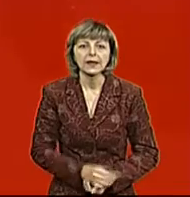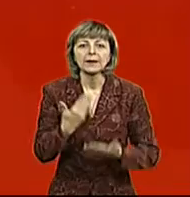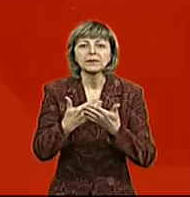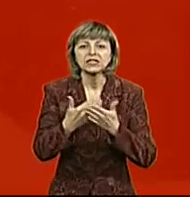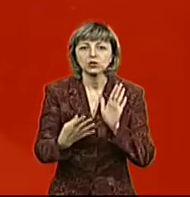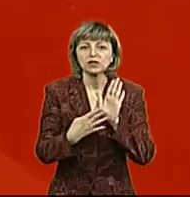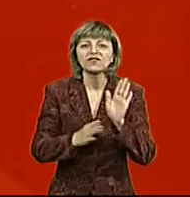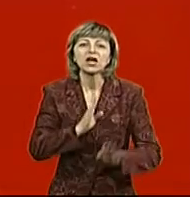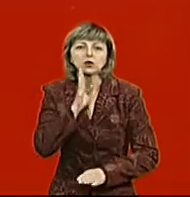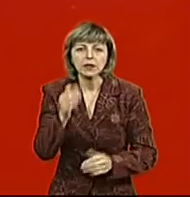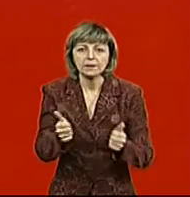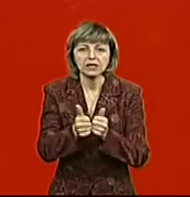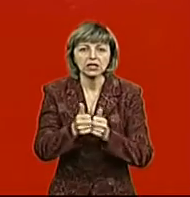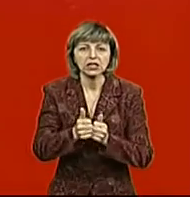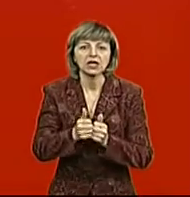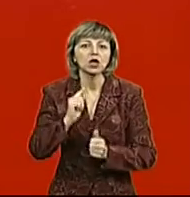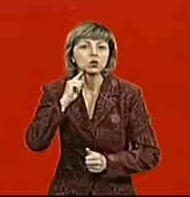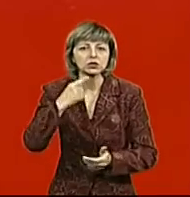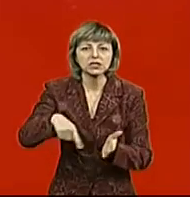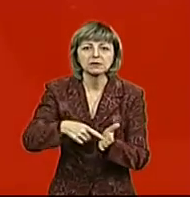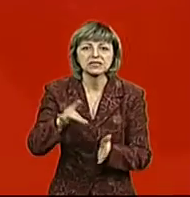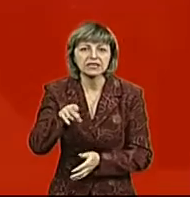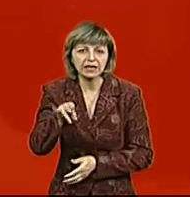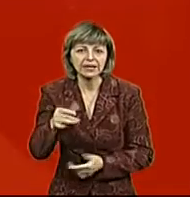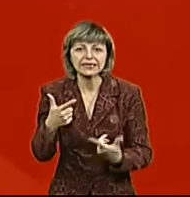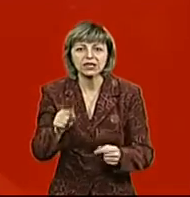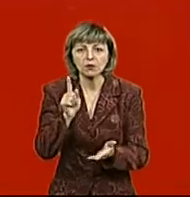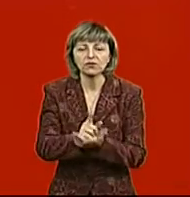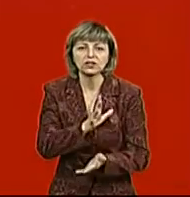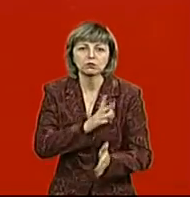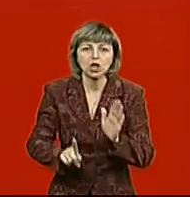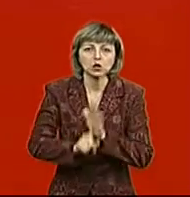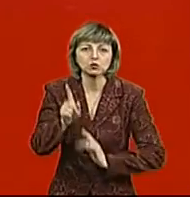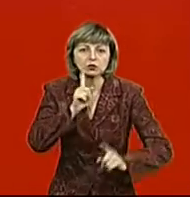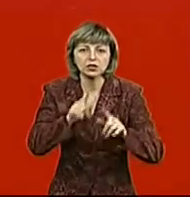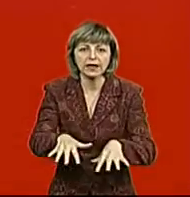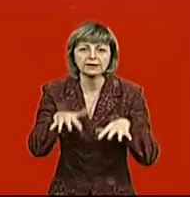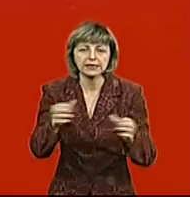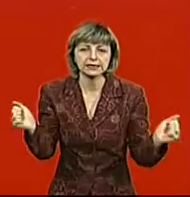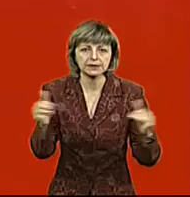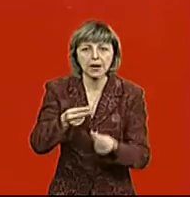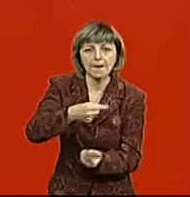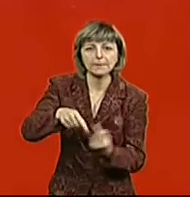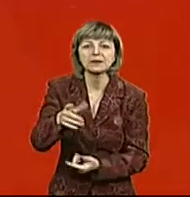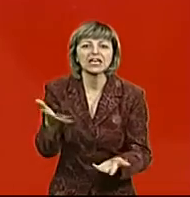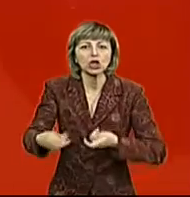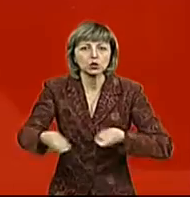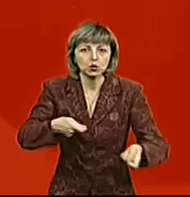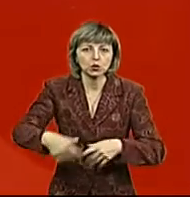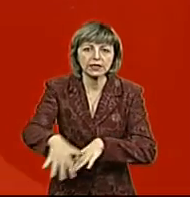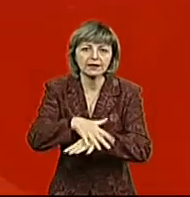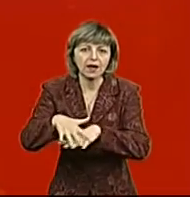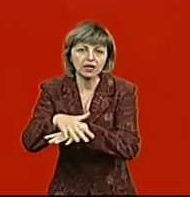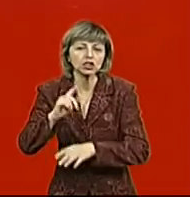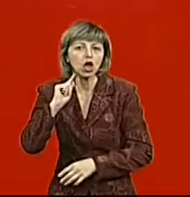Близько 9 ранку під стінами Луцької міської ради, де мала розпочатися сесія, зібралися підприємці, які торгують на ринках